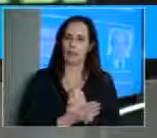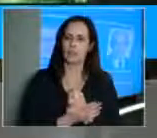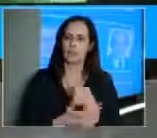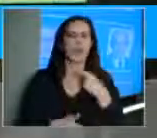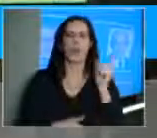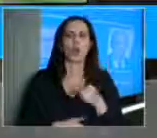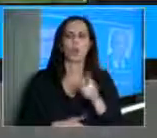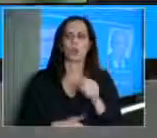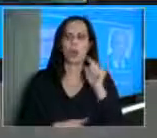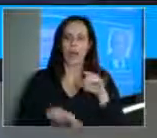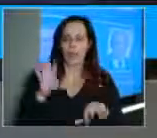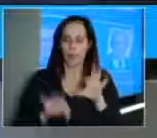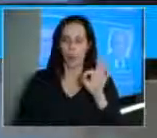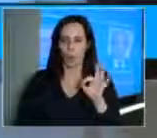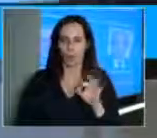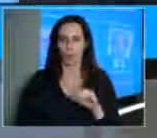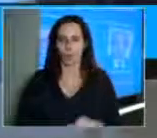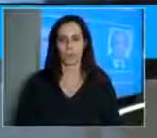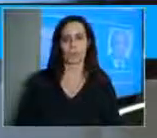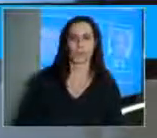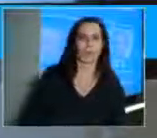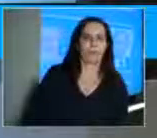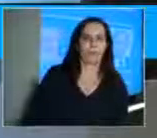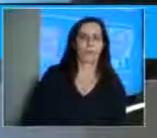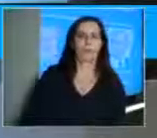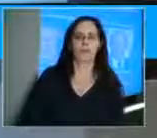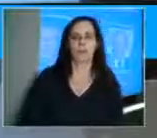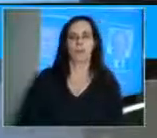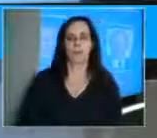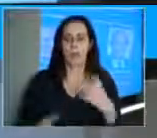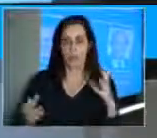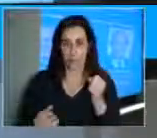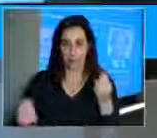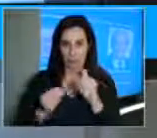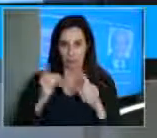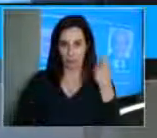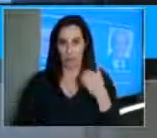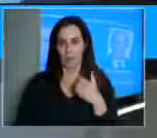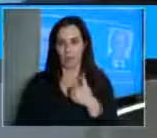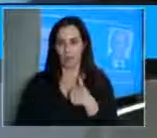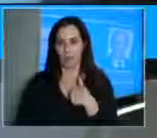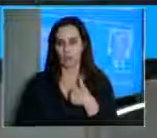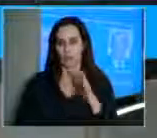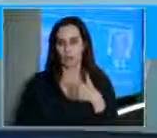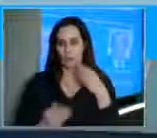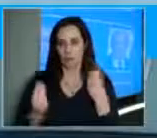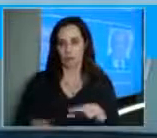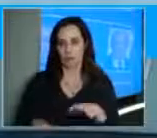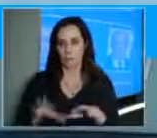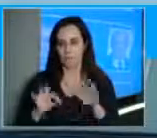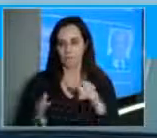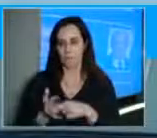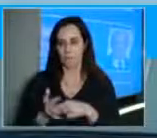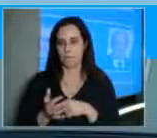ואנחנו לא צריכים ללכת להצביע. אוקיי, אז בואי ראית מאמינה לזה או שזה ספין? אם הדבר הזה יקרה, אנחנו עלולים להפסיד את